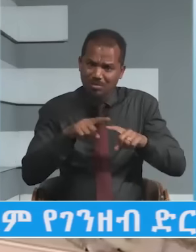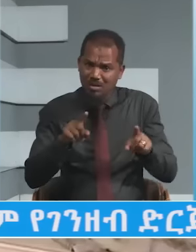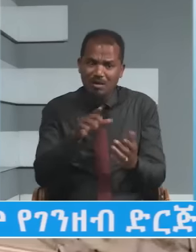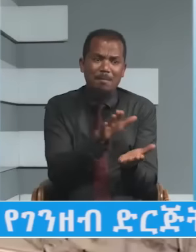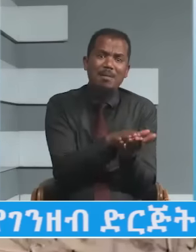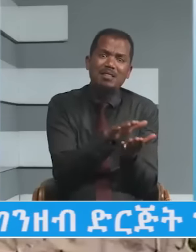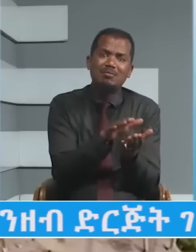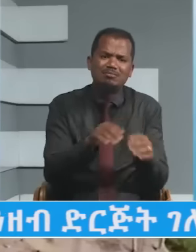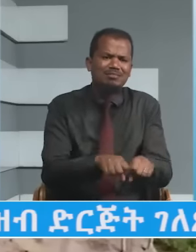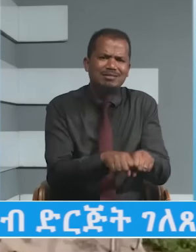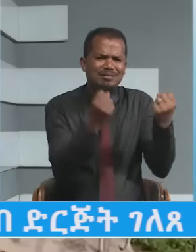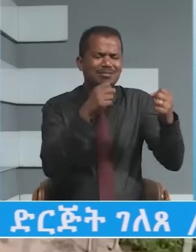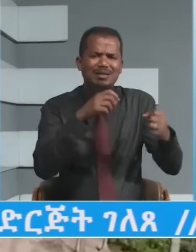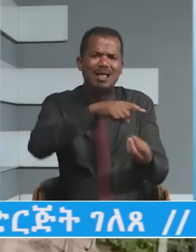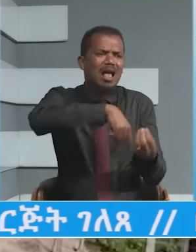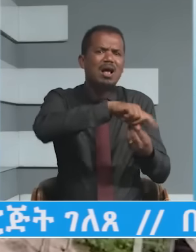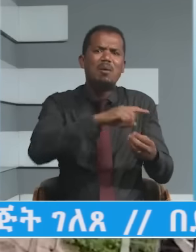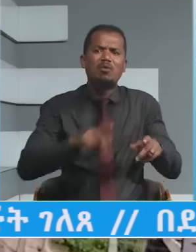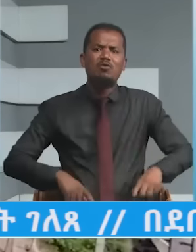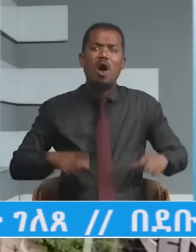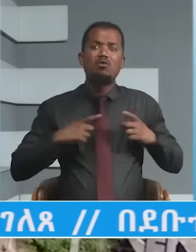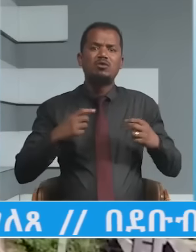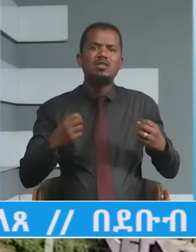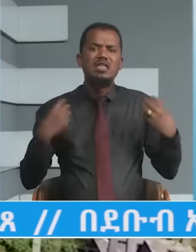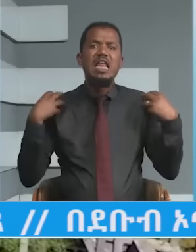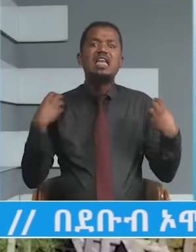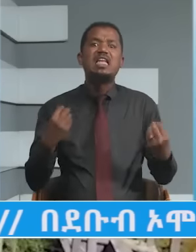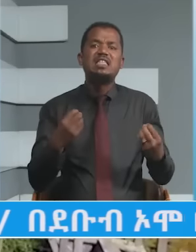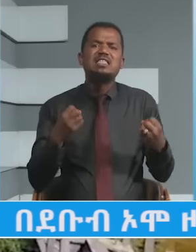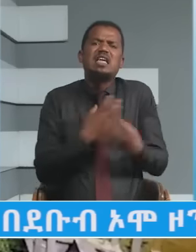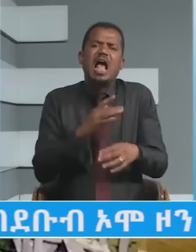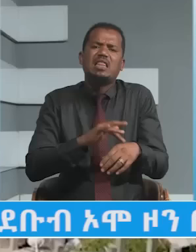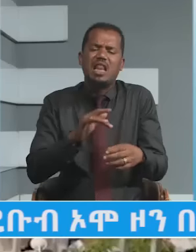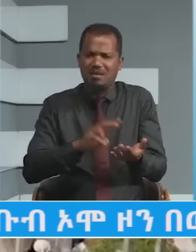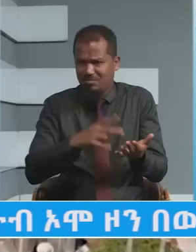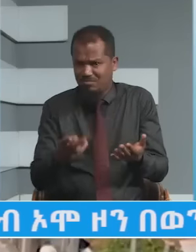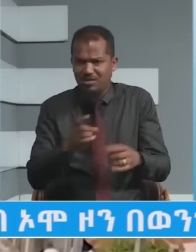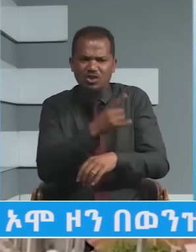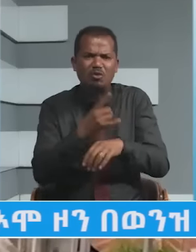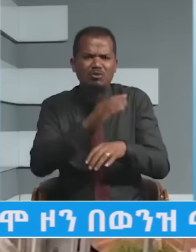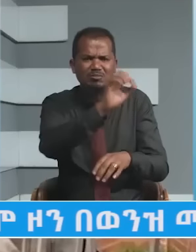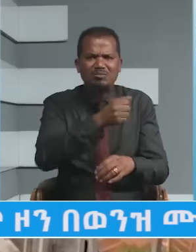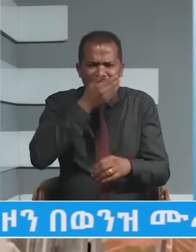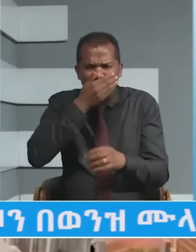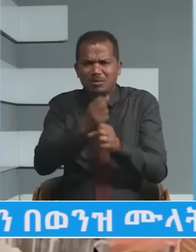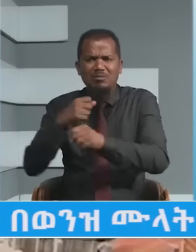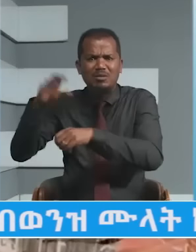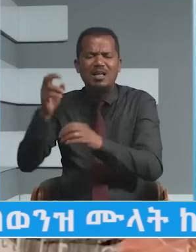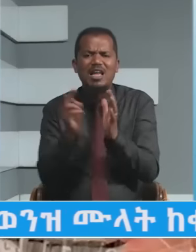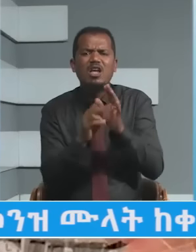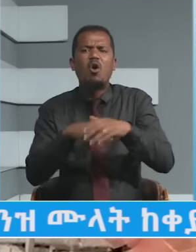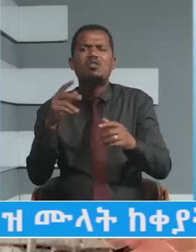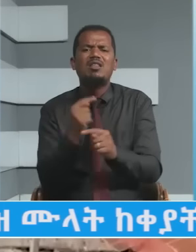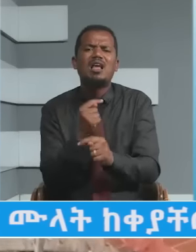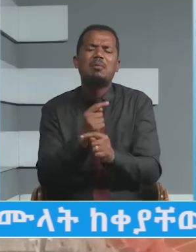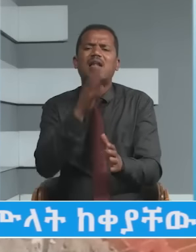በተለይ በትምህርት ቤቶች ሰፍረው የአካባቢውን ነዋሪዎች ደህንነት ስጋት ላይ ከመጣላቸው በላይ ዜጎችን ከማፈን ጀምሮ የተለያዩ